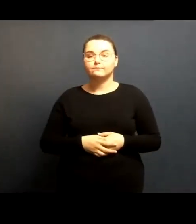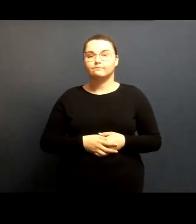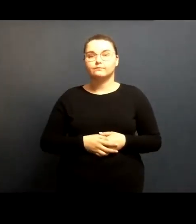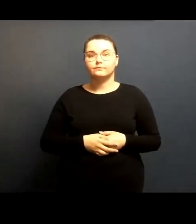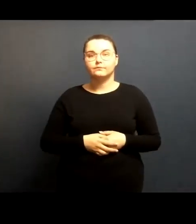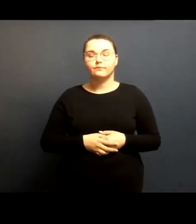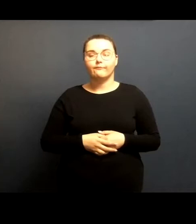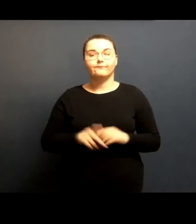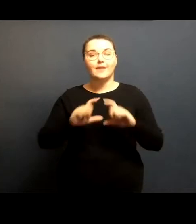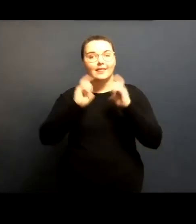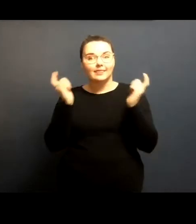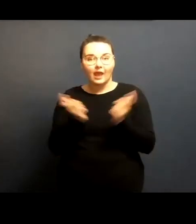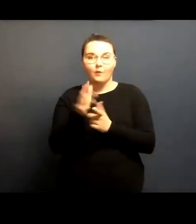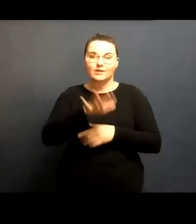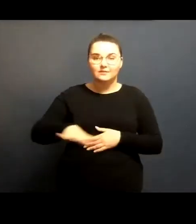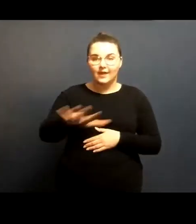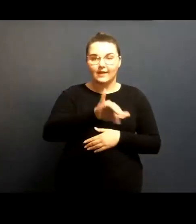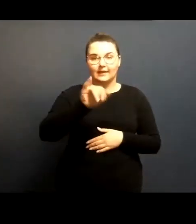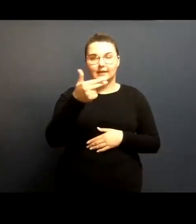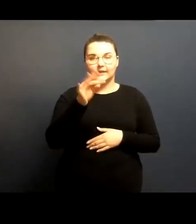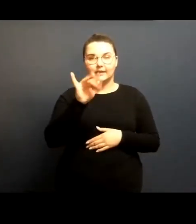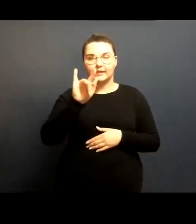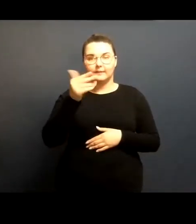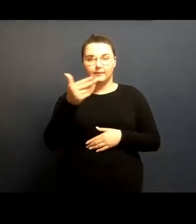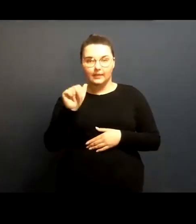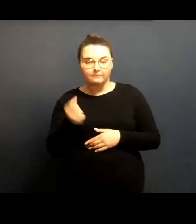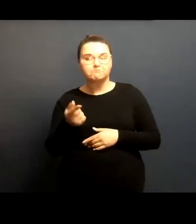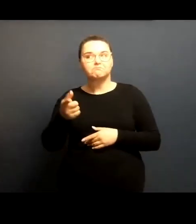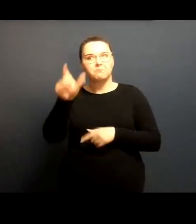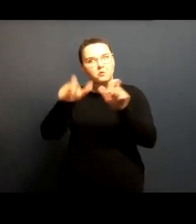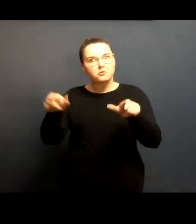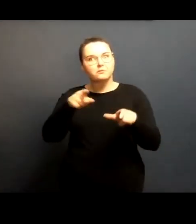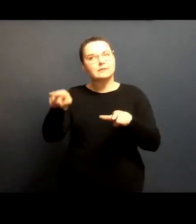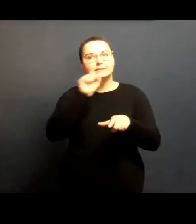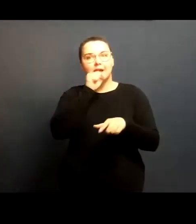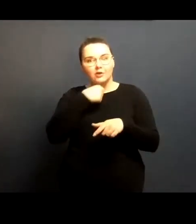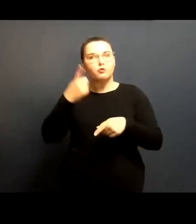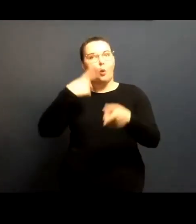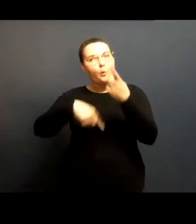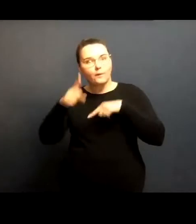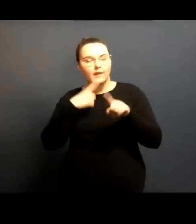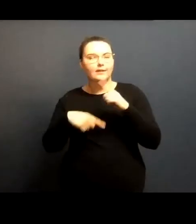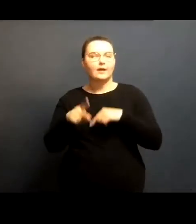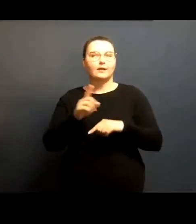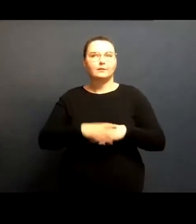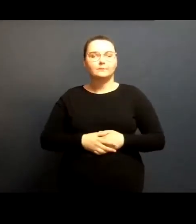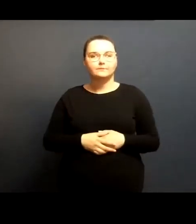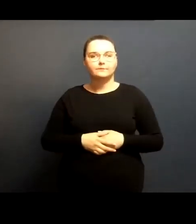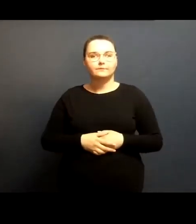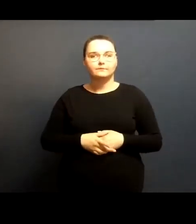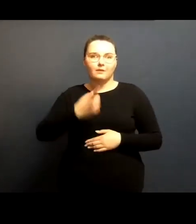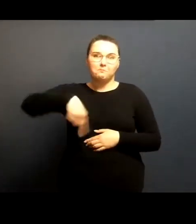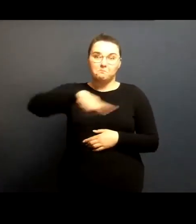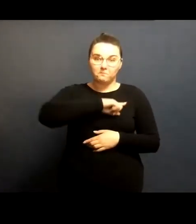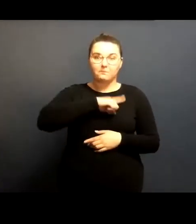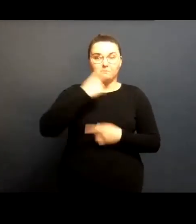sferze intymności mówią osoby we wieku, którym przypisujemy w ogóle wygaszenie tego